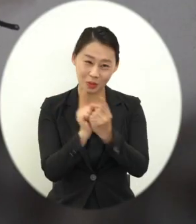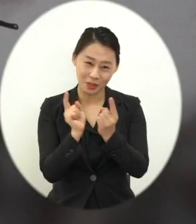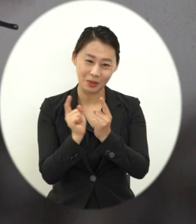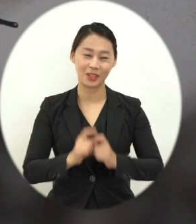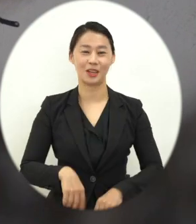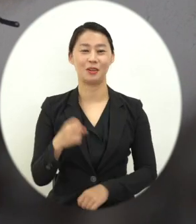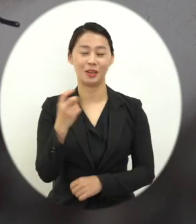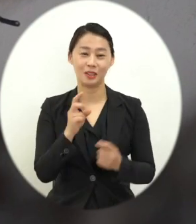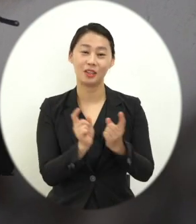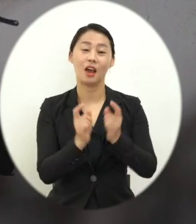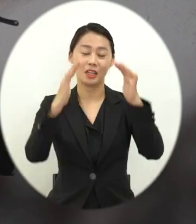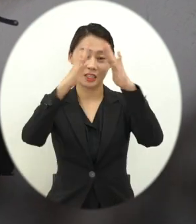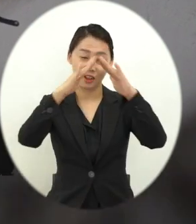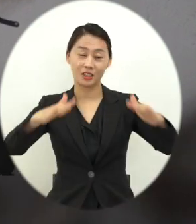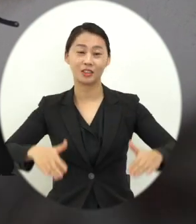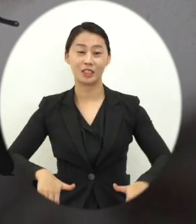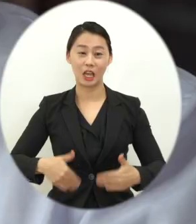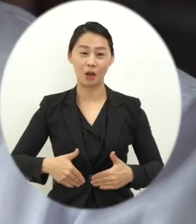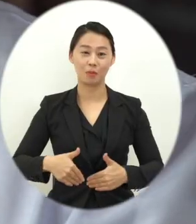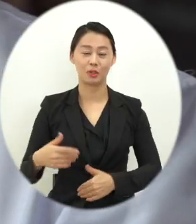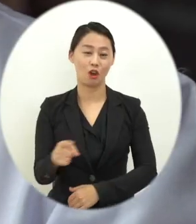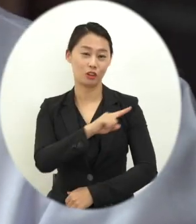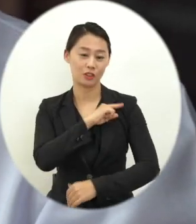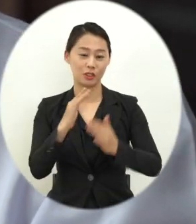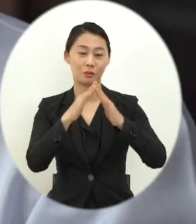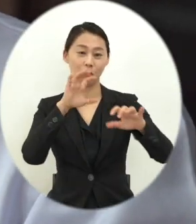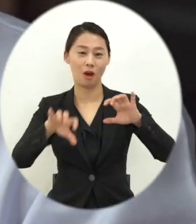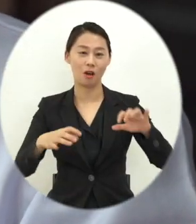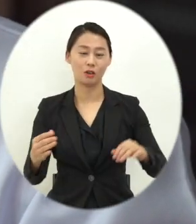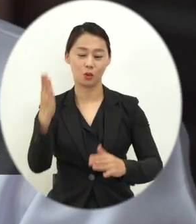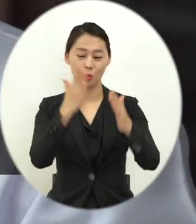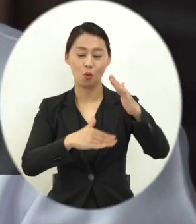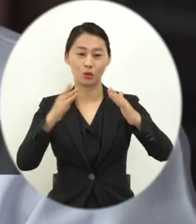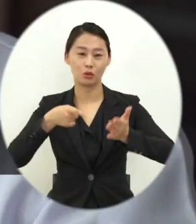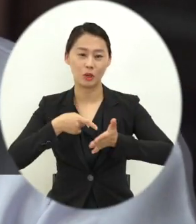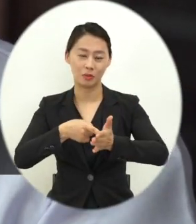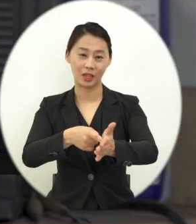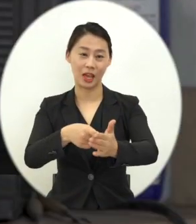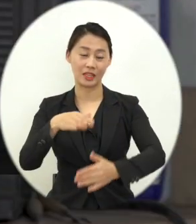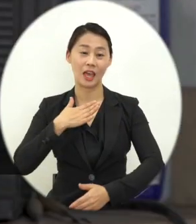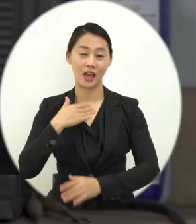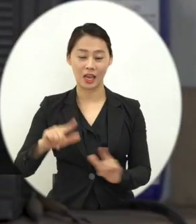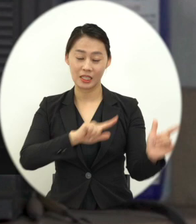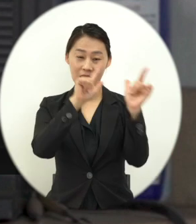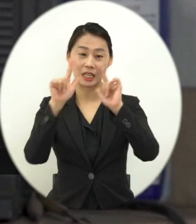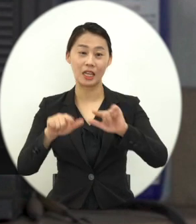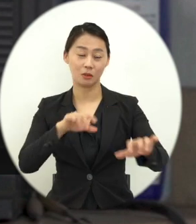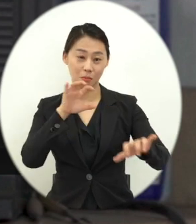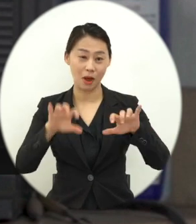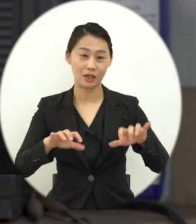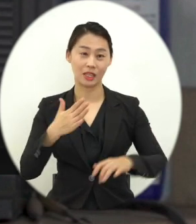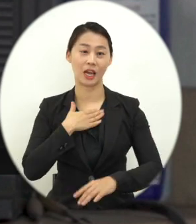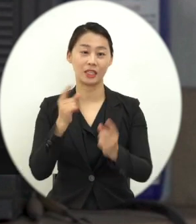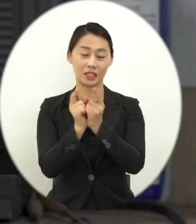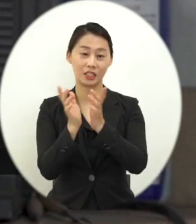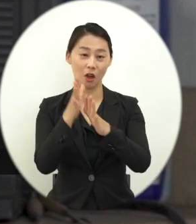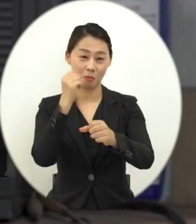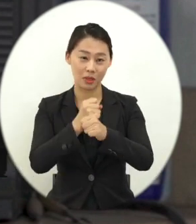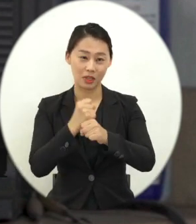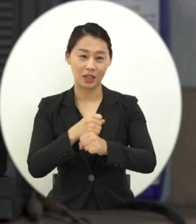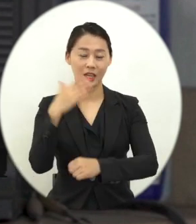저도 자주 뵙겠습니다. 청정 전남 으뜸마을 사업을 본격 추진합니다. 내 마을은 내 손으로 깨끗하고 아름답게 나는